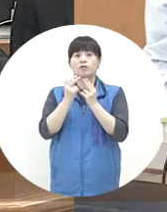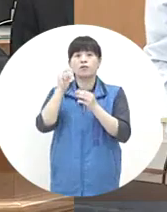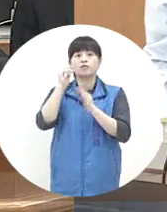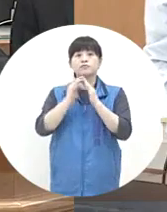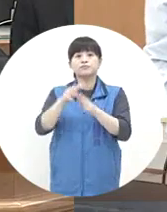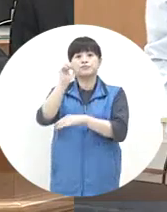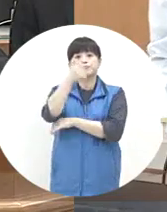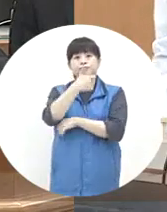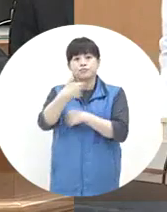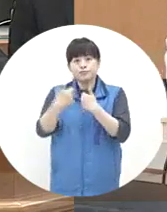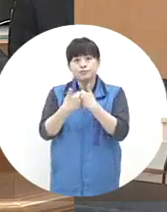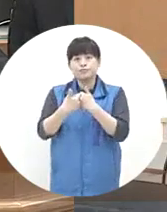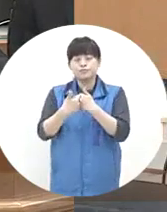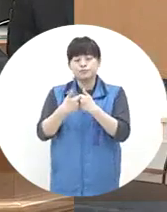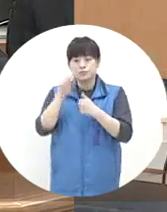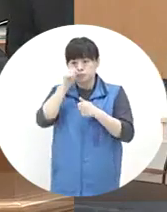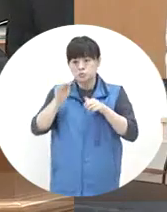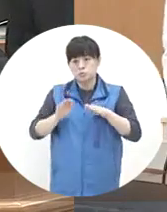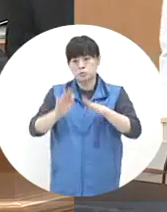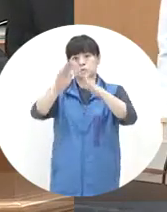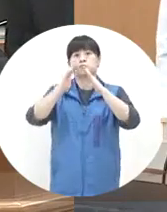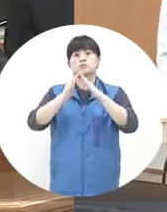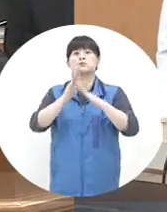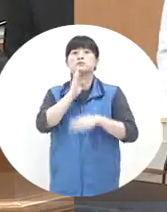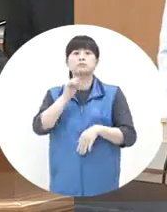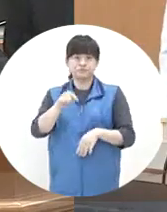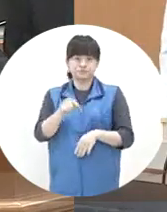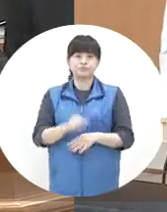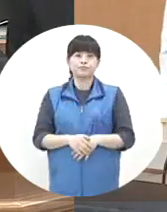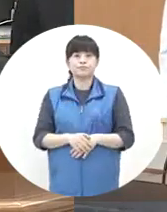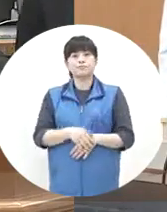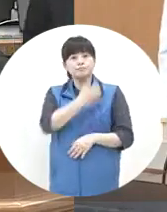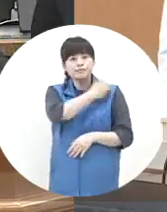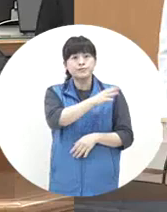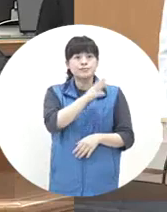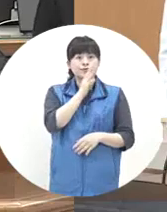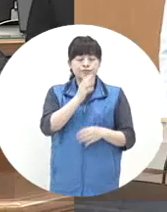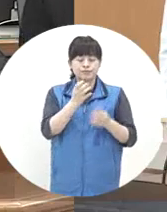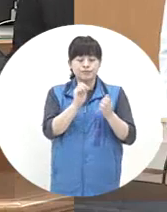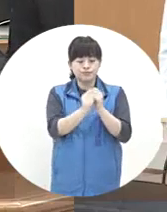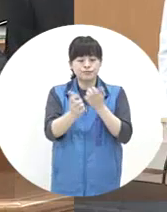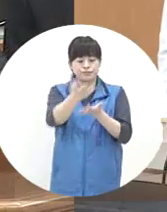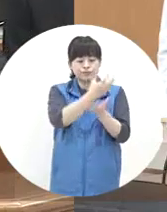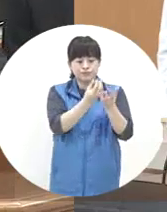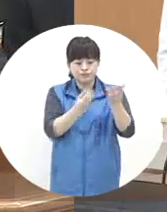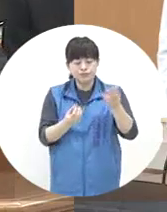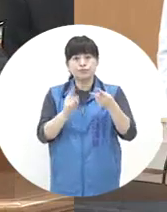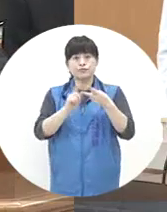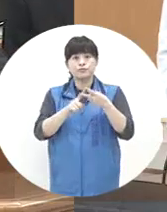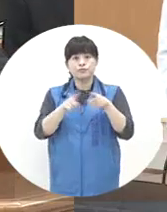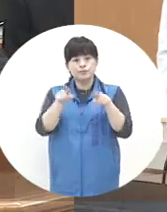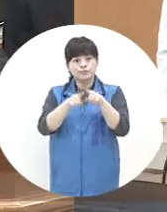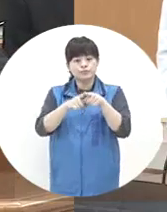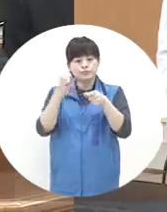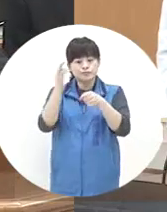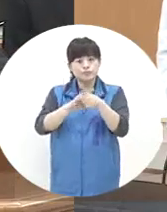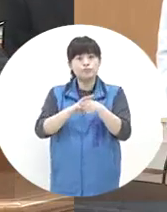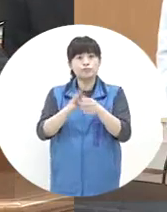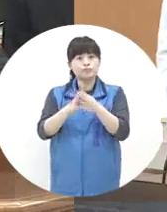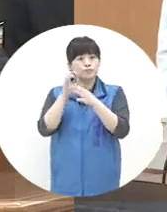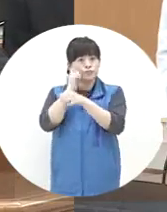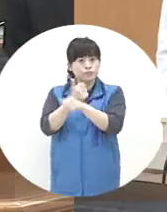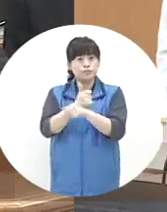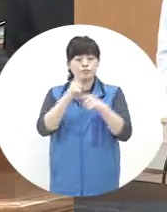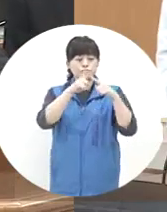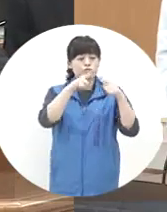个快速发展的都市、啊、所以不管在统筹分配税款跟一般补助款要考虑它不是人